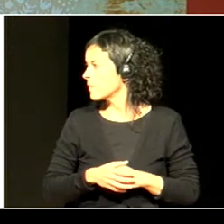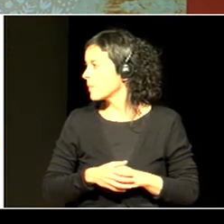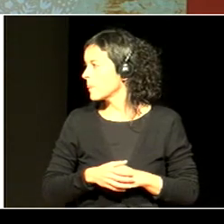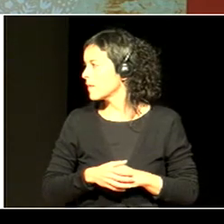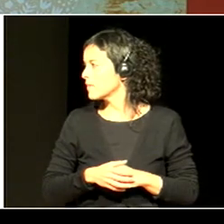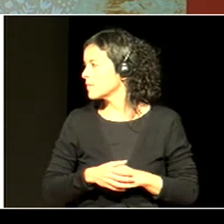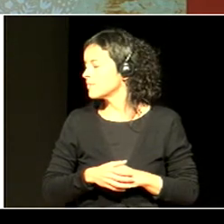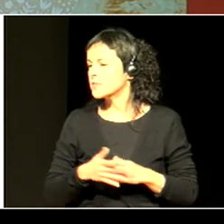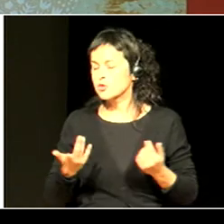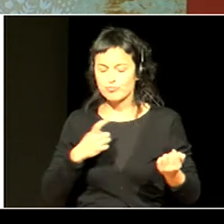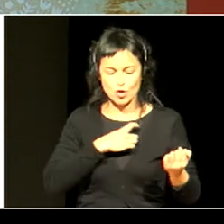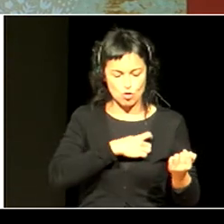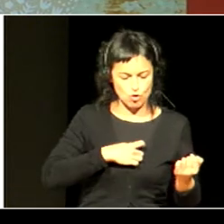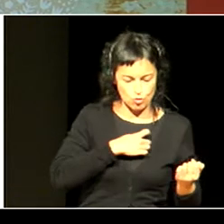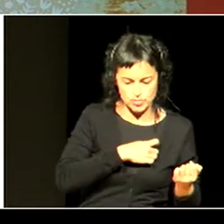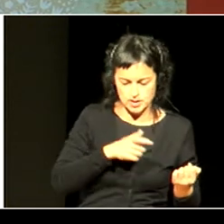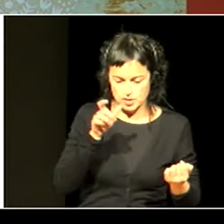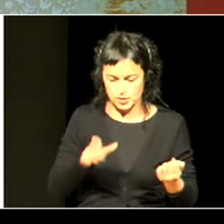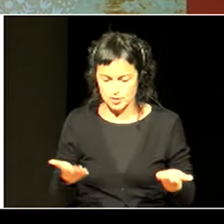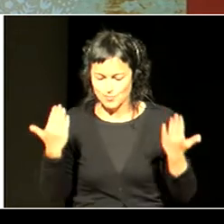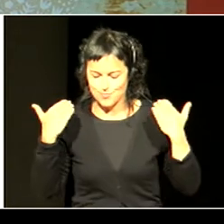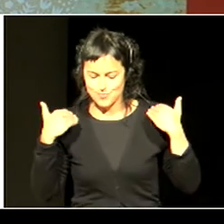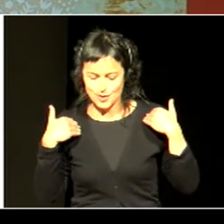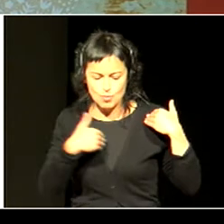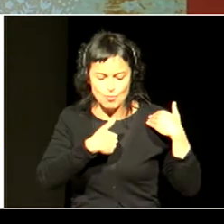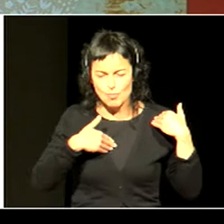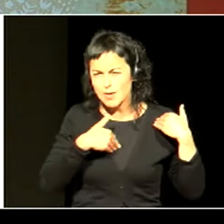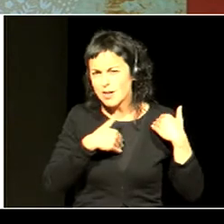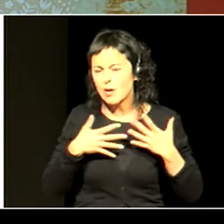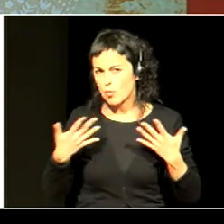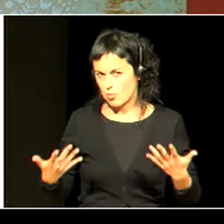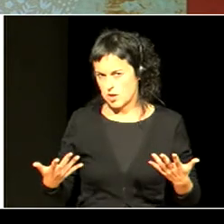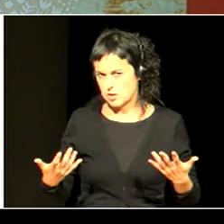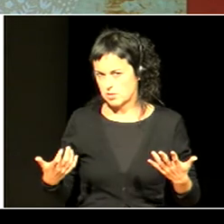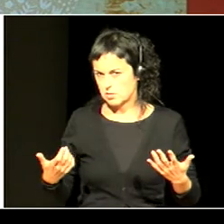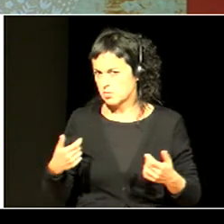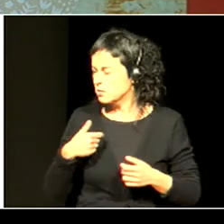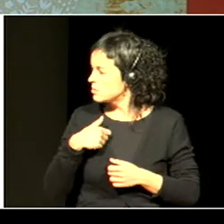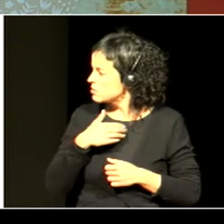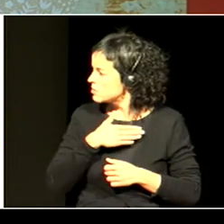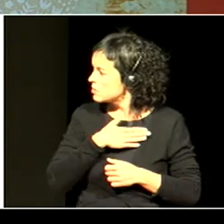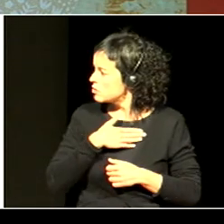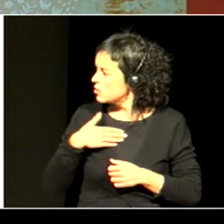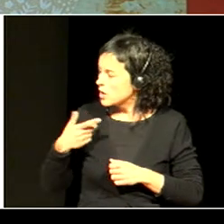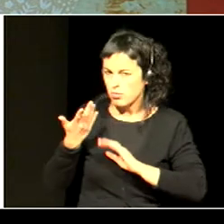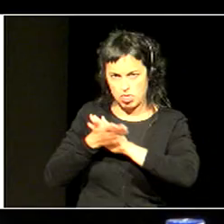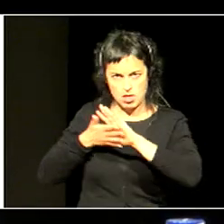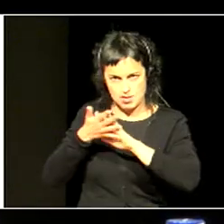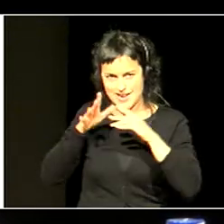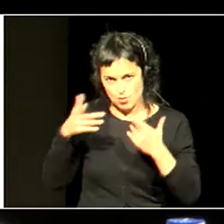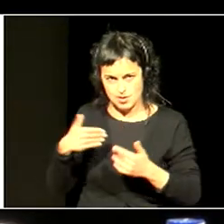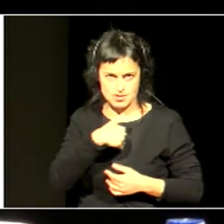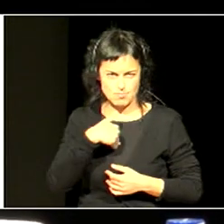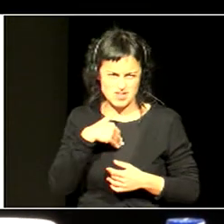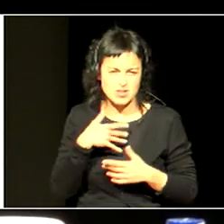edo komisioaren edo OMR-ko ordezkariaren papera edo horretaz nahi dut horretaz berba egitea.